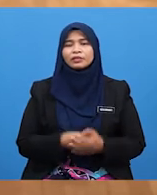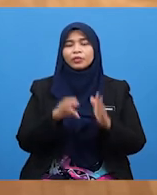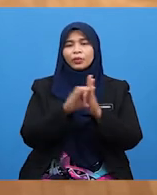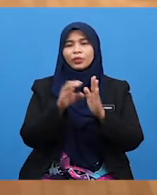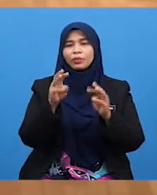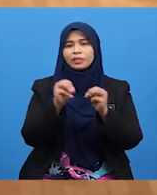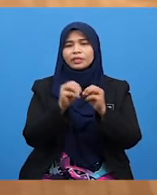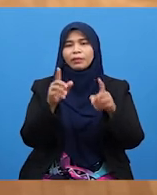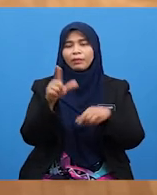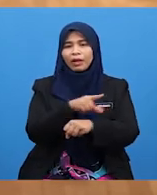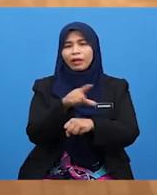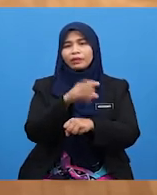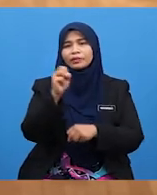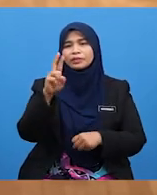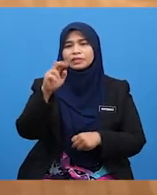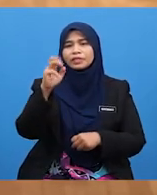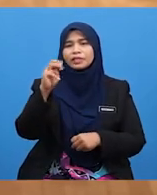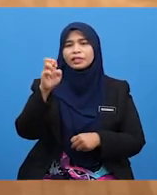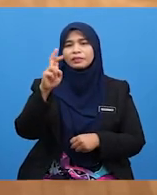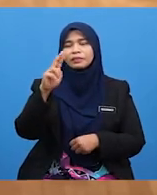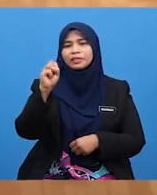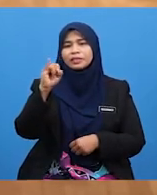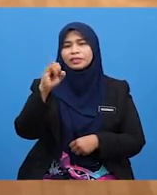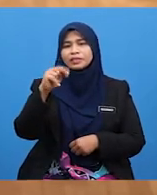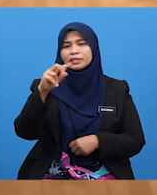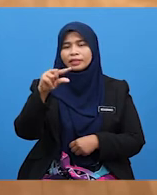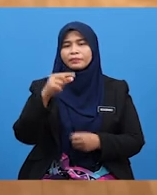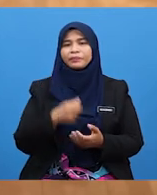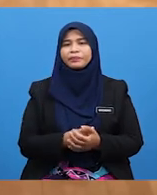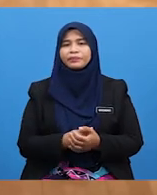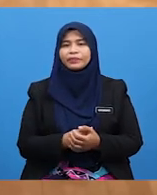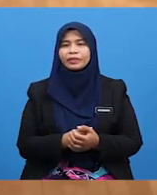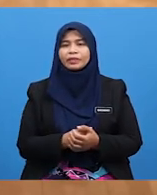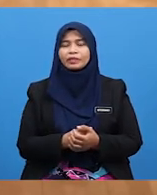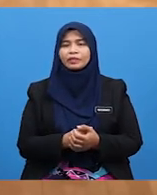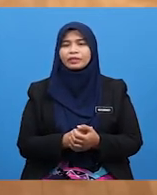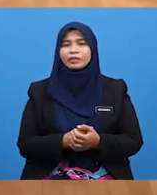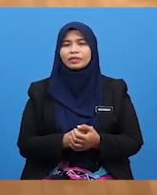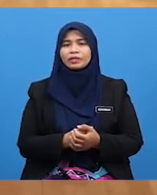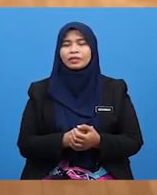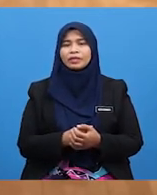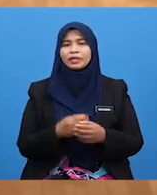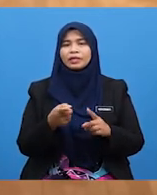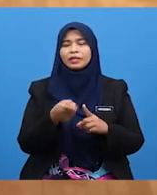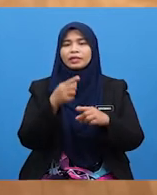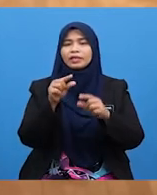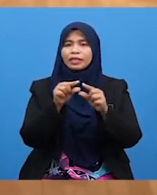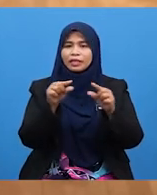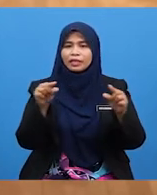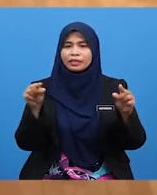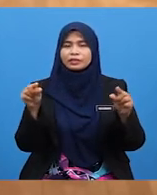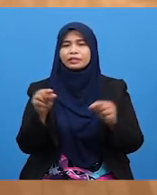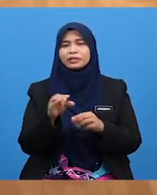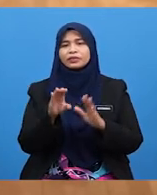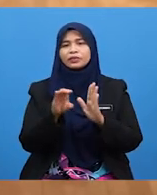Ya, betul. Maksudnya ada dia punya tambahan sedikit. Ya, jadi daripada satu garisan, contohlah, kita bayang